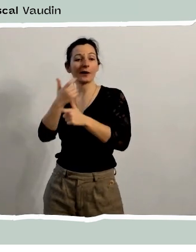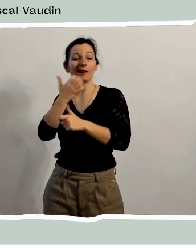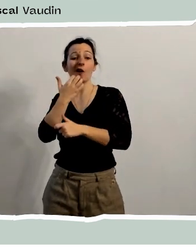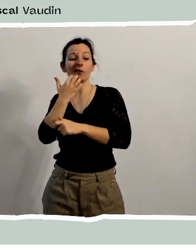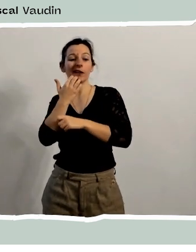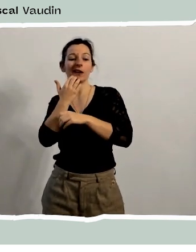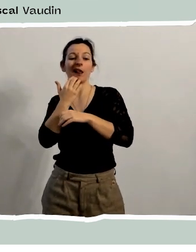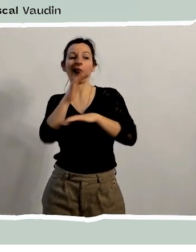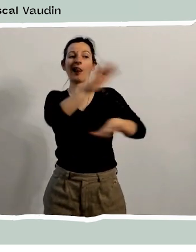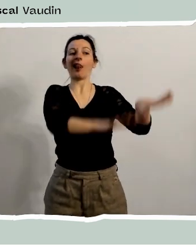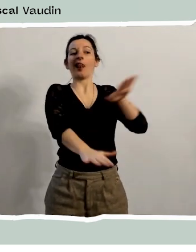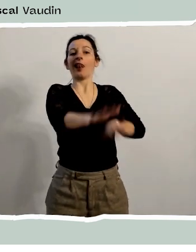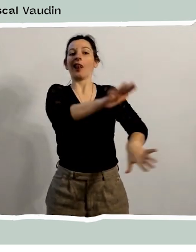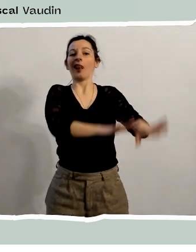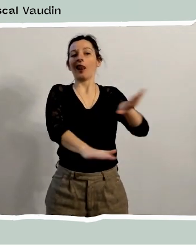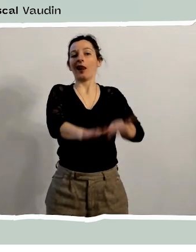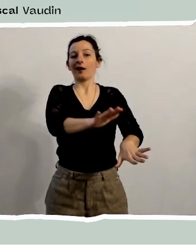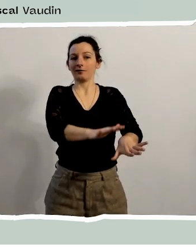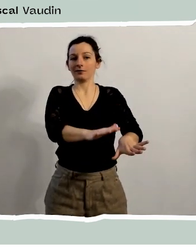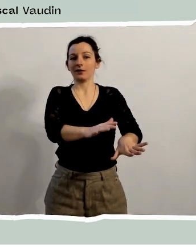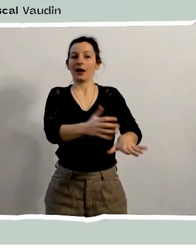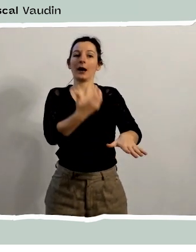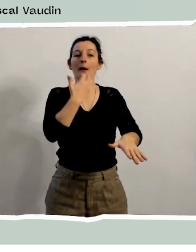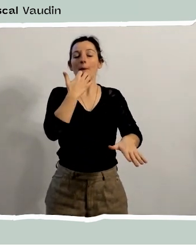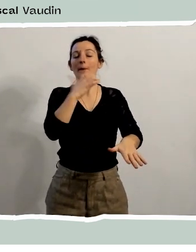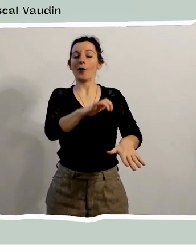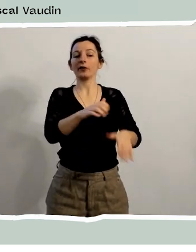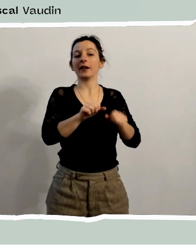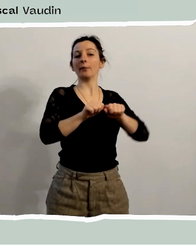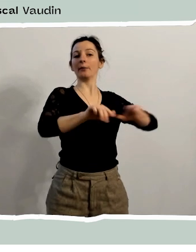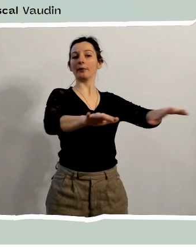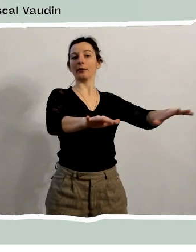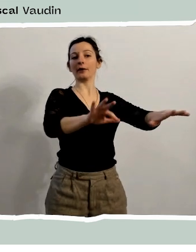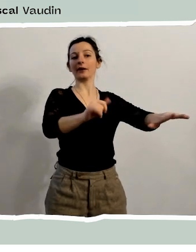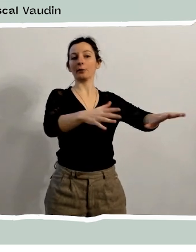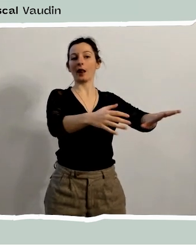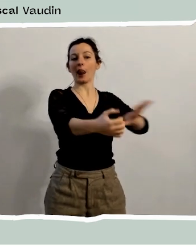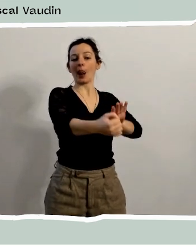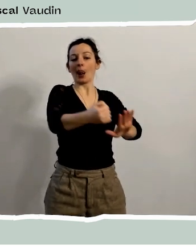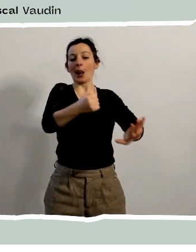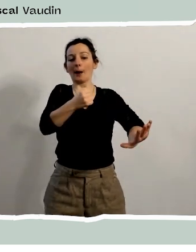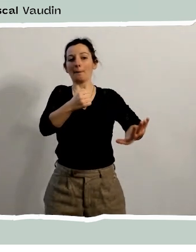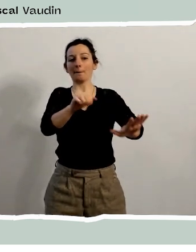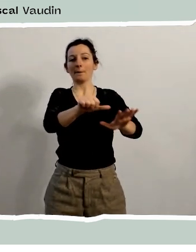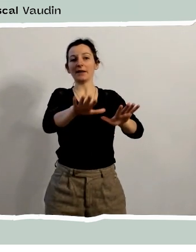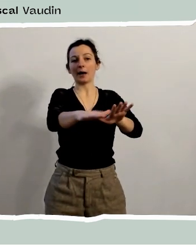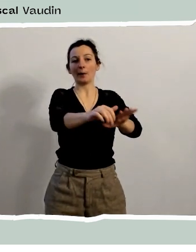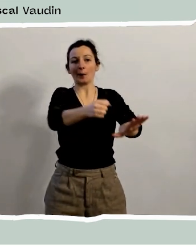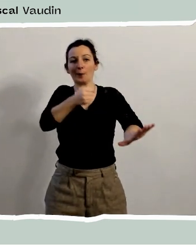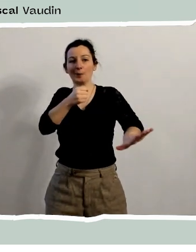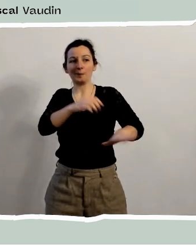pour que qu'il n'y ait pas une ampleur beaucoup plus grande que ça. Mais